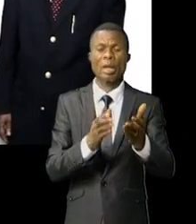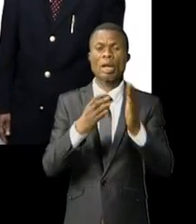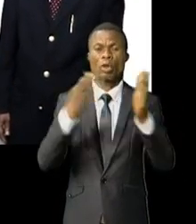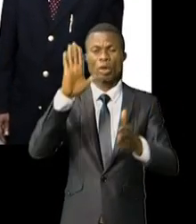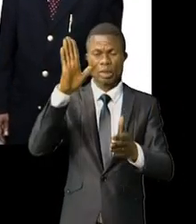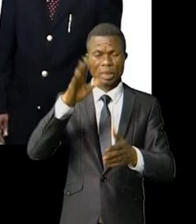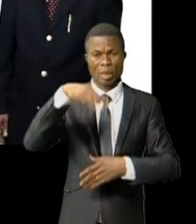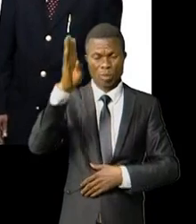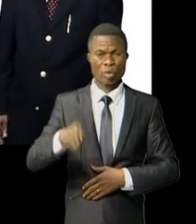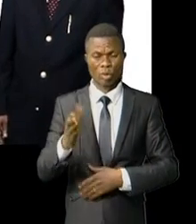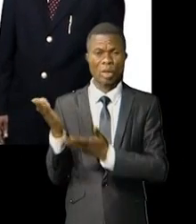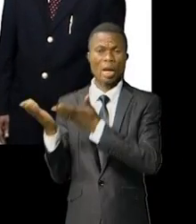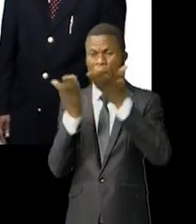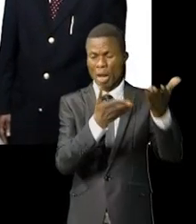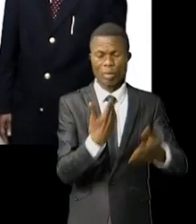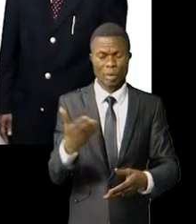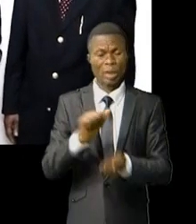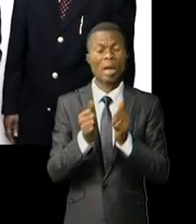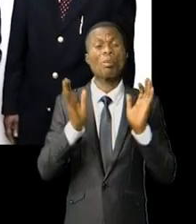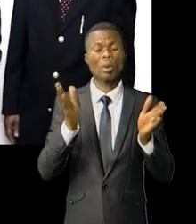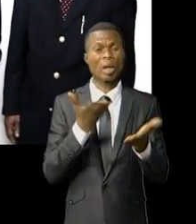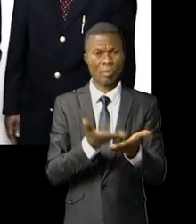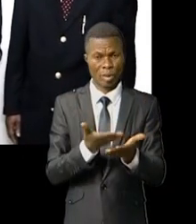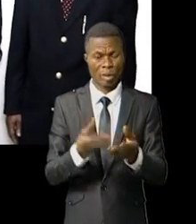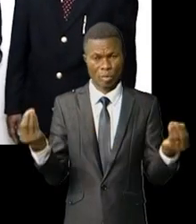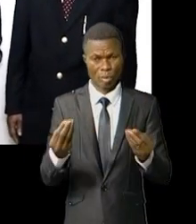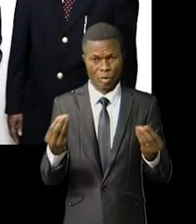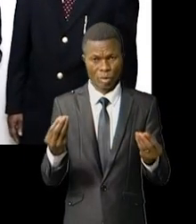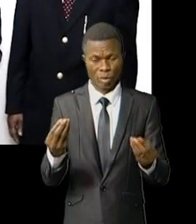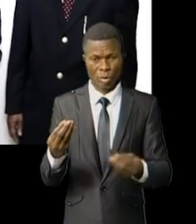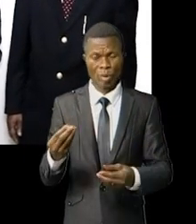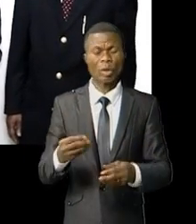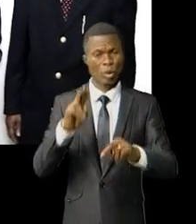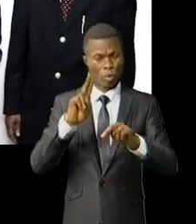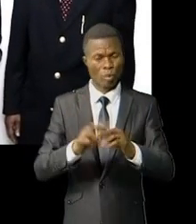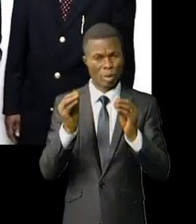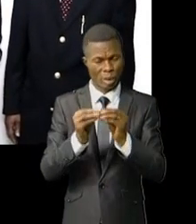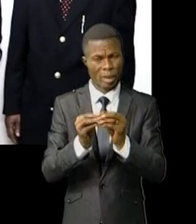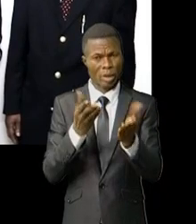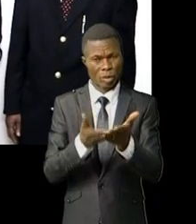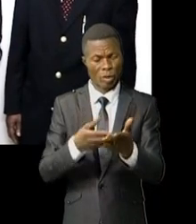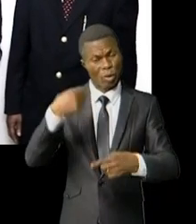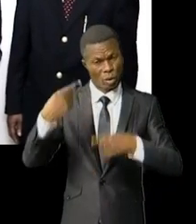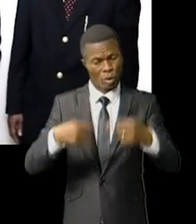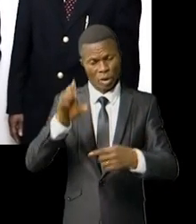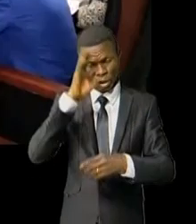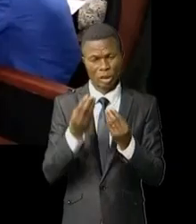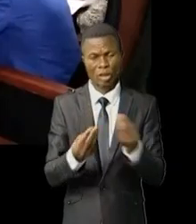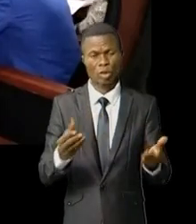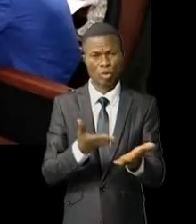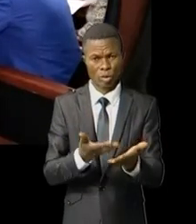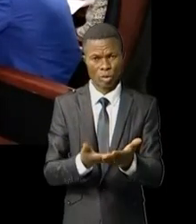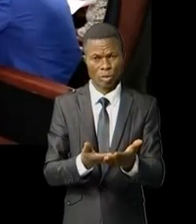des importations. Et cela pose un sérieux problème. Et c'est pour cela qu'on sera autour d'une table pour discuter et négocier.